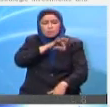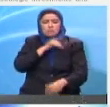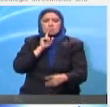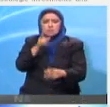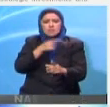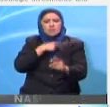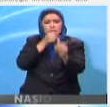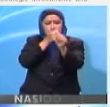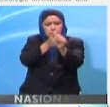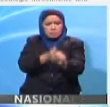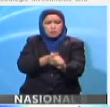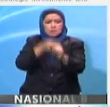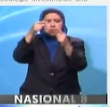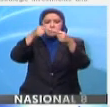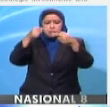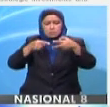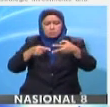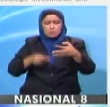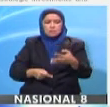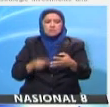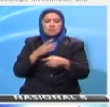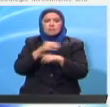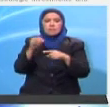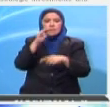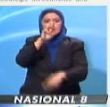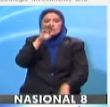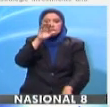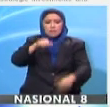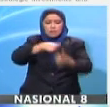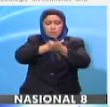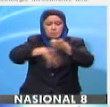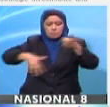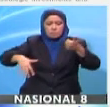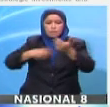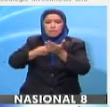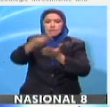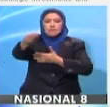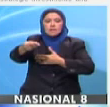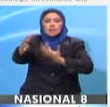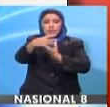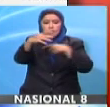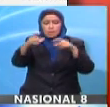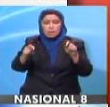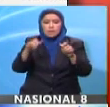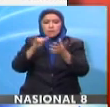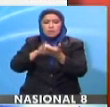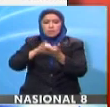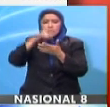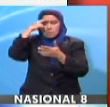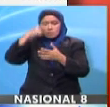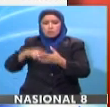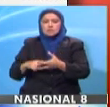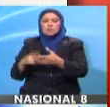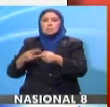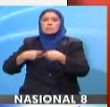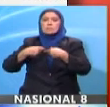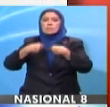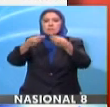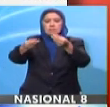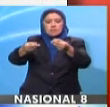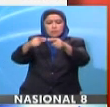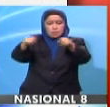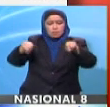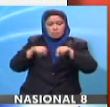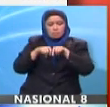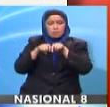Mar incporated memperoleh bangunan lima tingkat itu di pinggir bandarfield untuk menempatkan penuntut tajaan Mara yang melanjutkan pengajian di